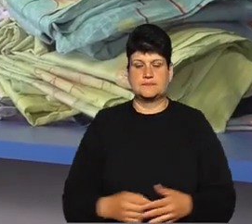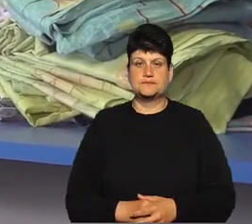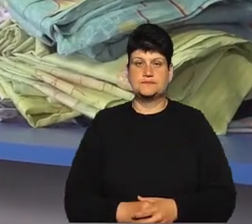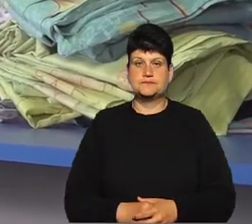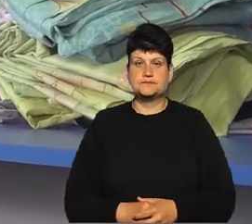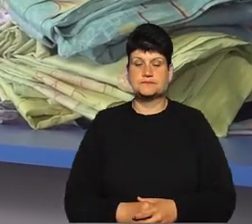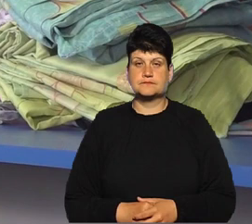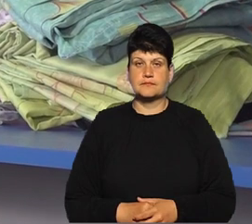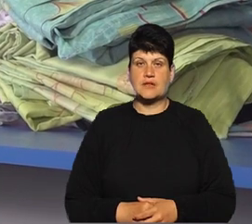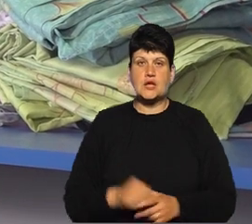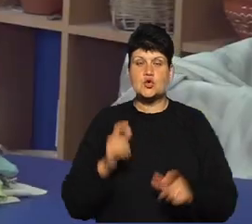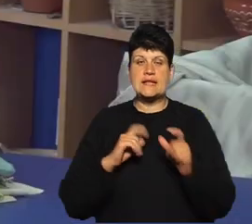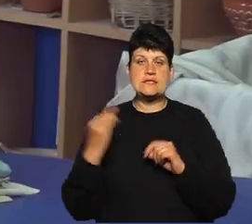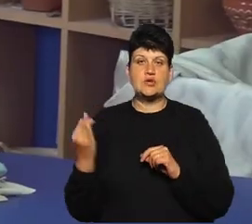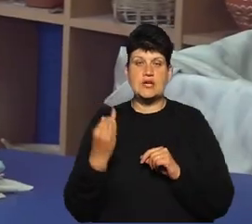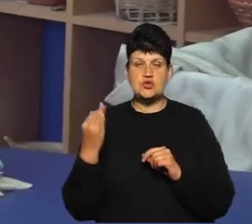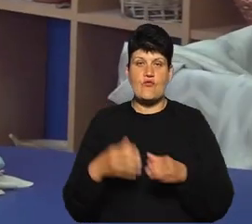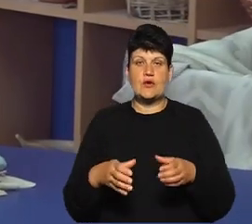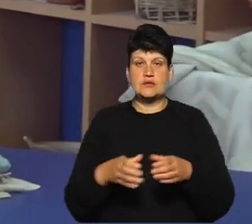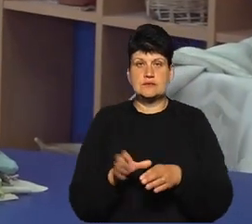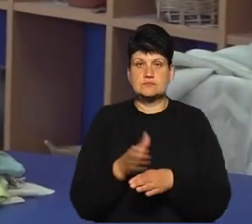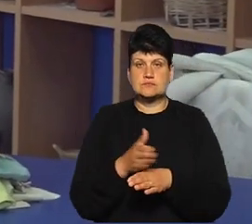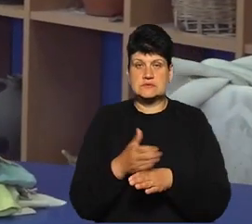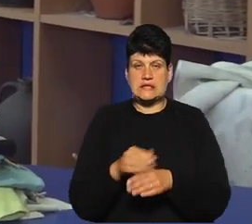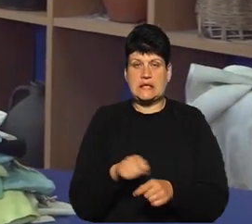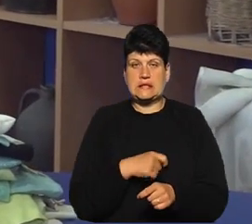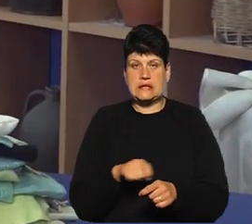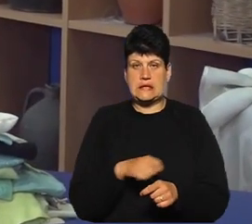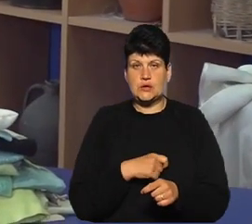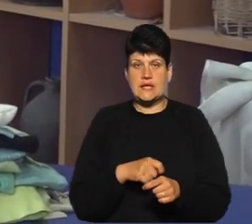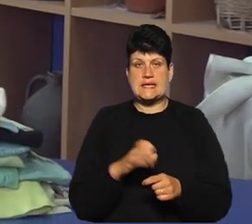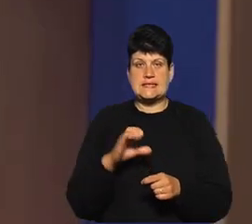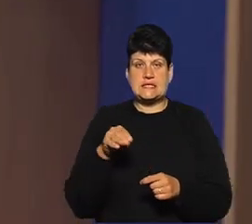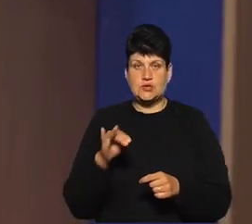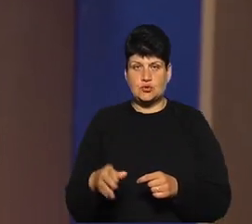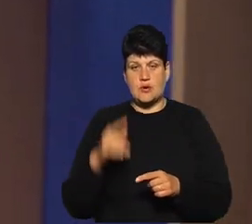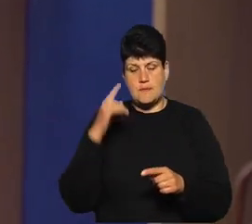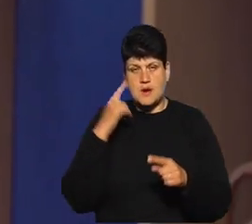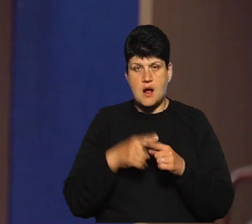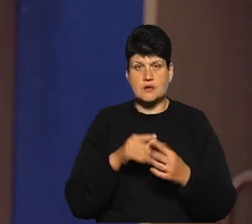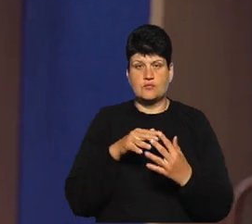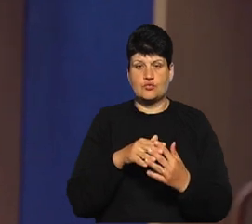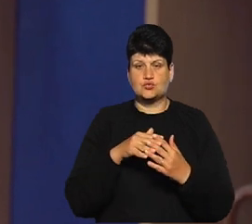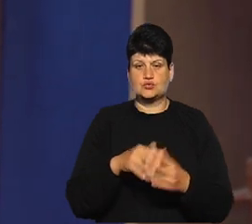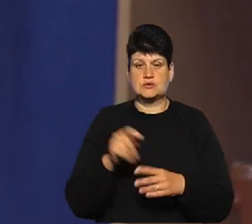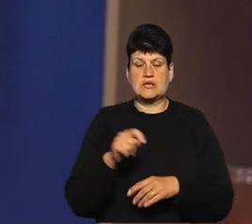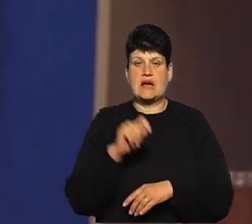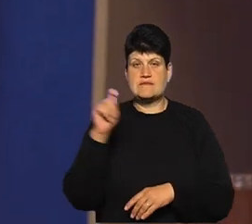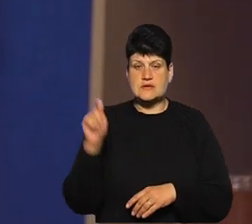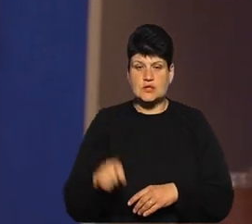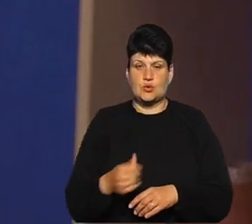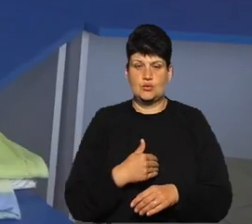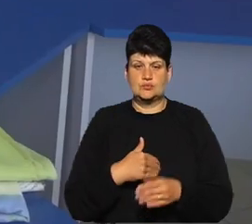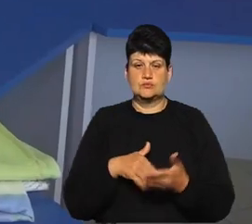Студентка історичного факультету Христина сортує тканину для маскувальних сіток. Брат дівчини воює на передовій. Каже, вирішила долучитися